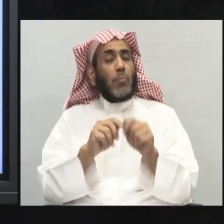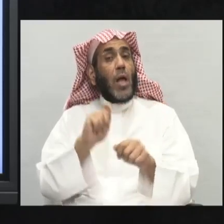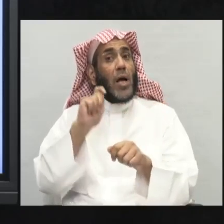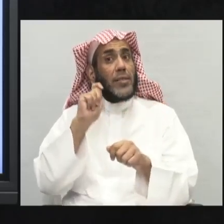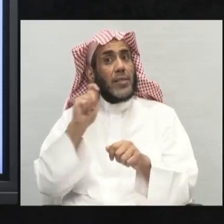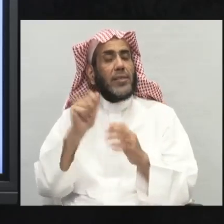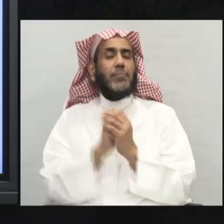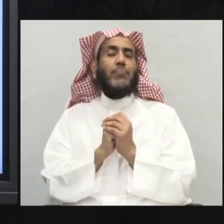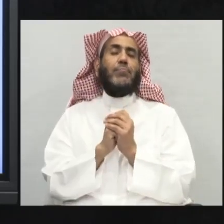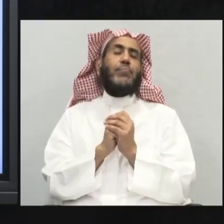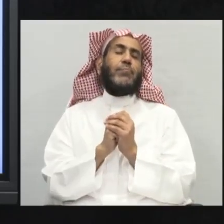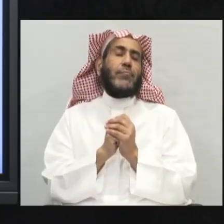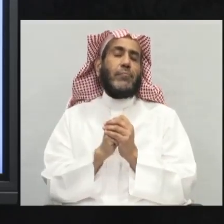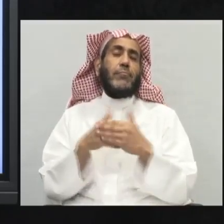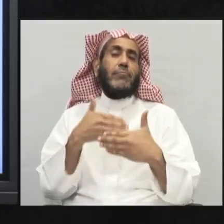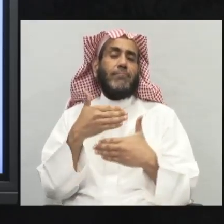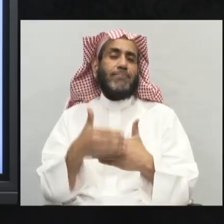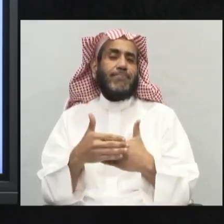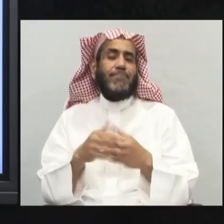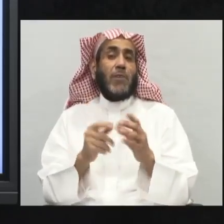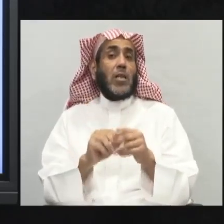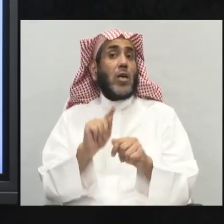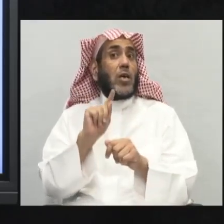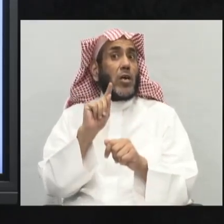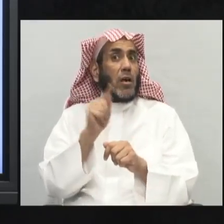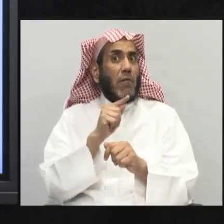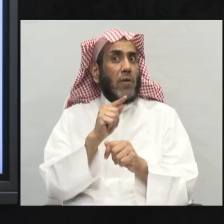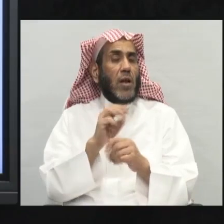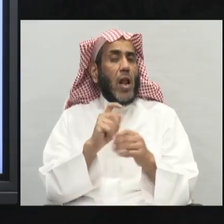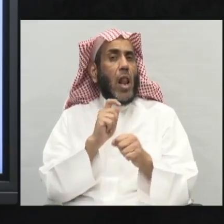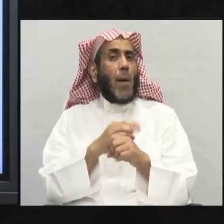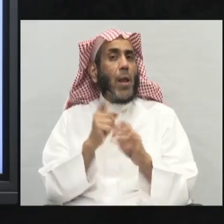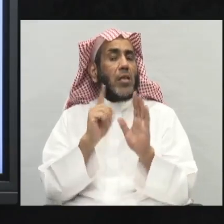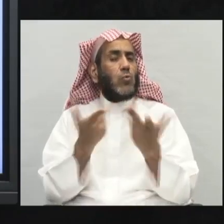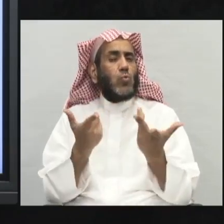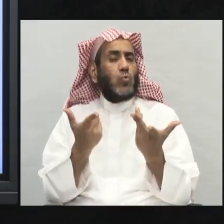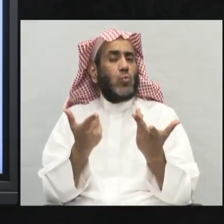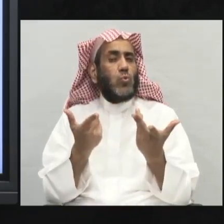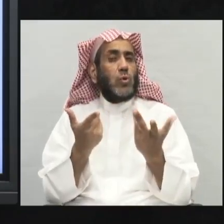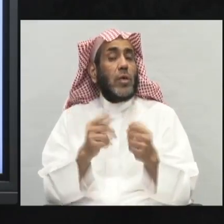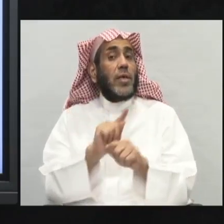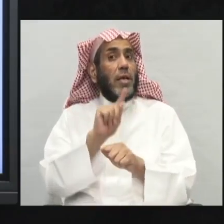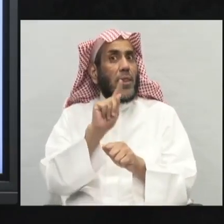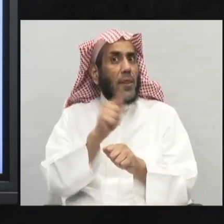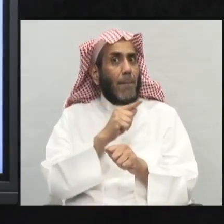اصليه ولذلك في حاله الرفع العلامه الاصليه هي الضمه